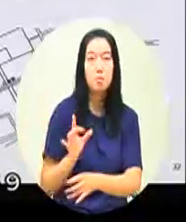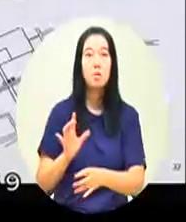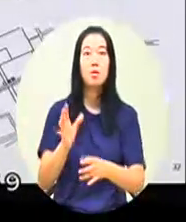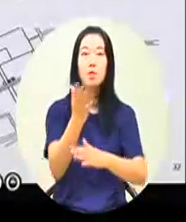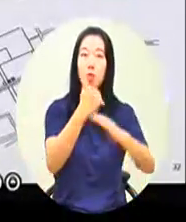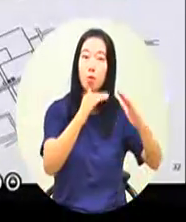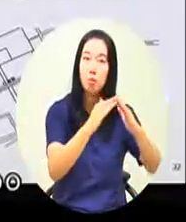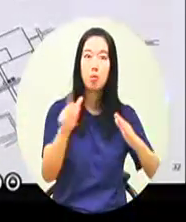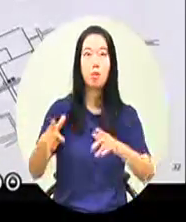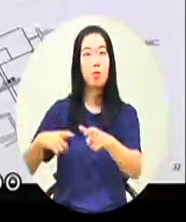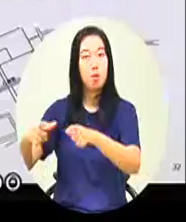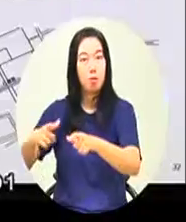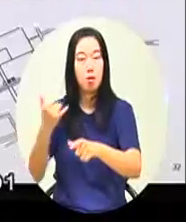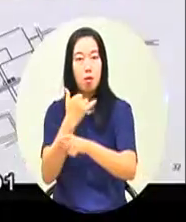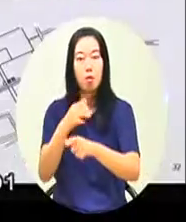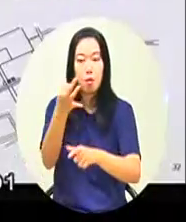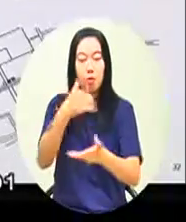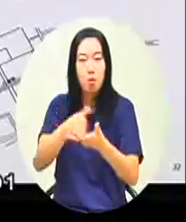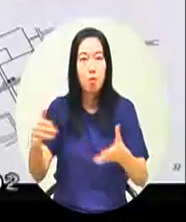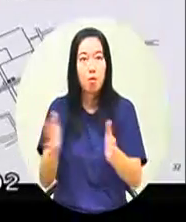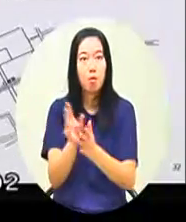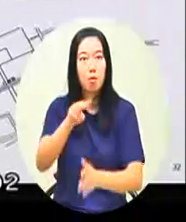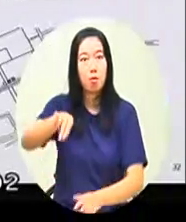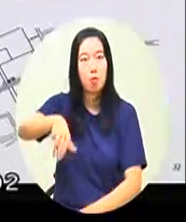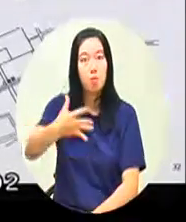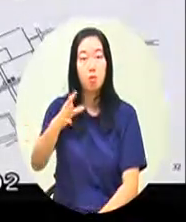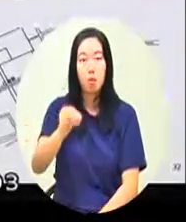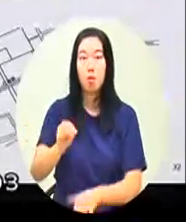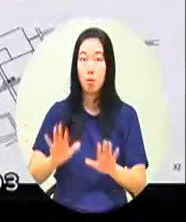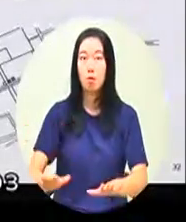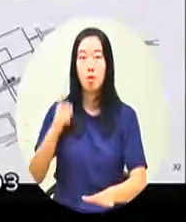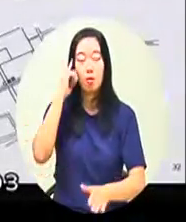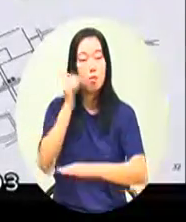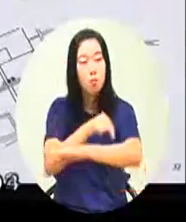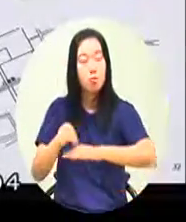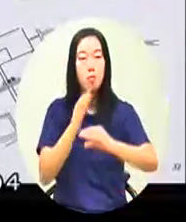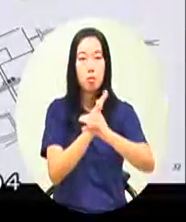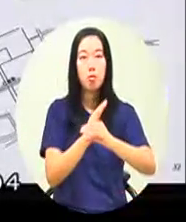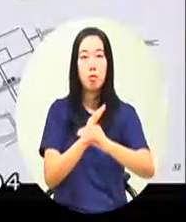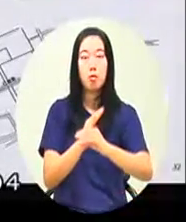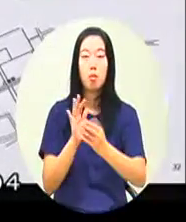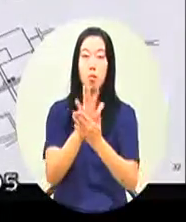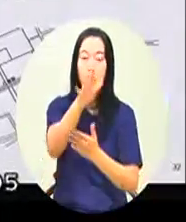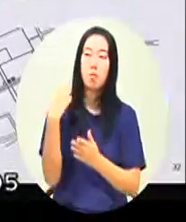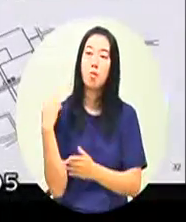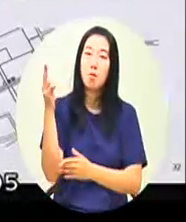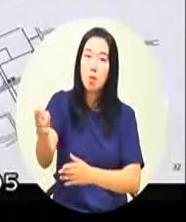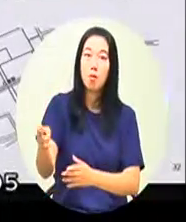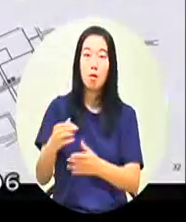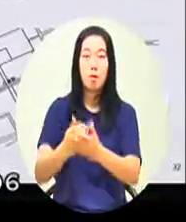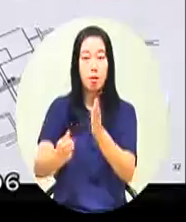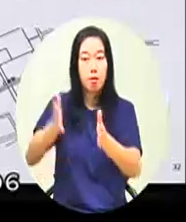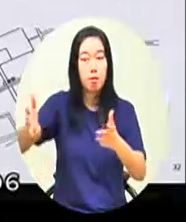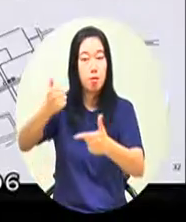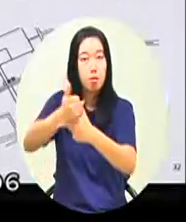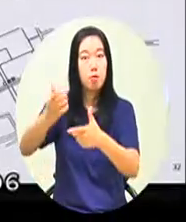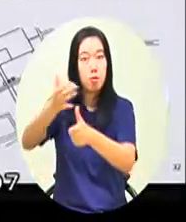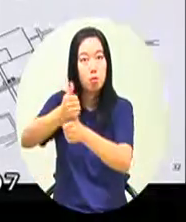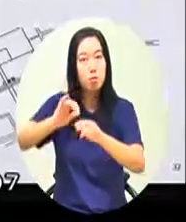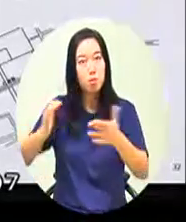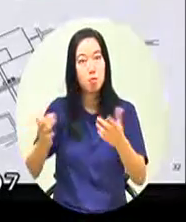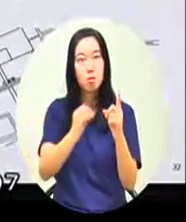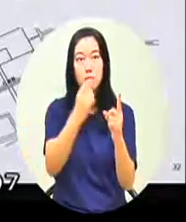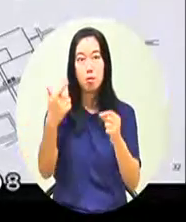用地，那总经费是2500万。那目前已经在设计，未来是由营建署这边来发包，预计是106年六月会完